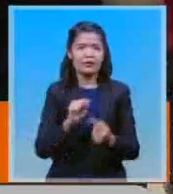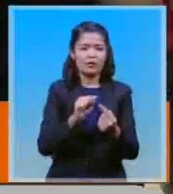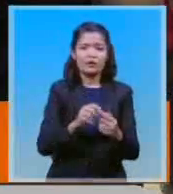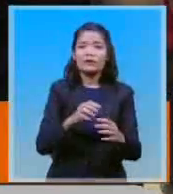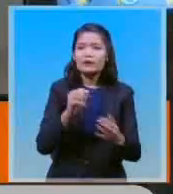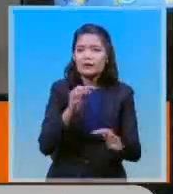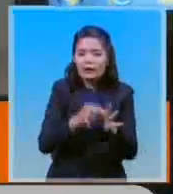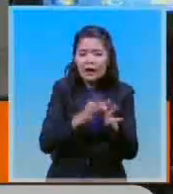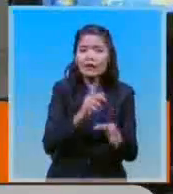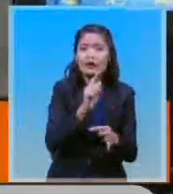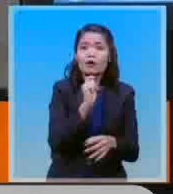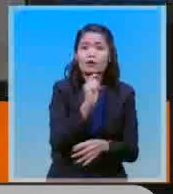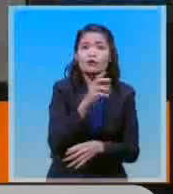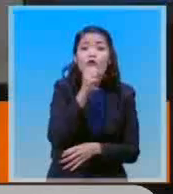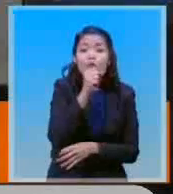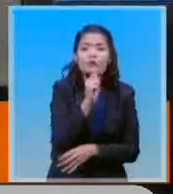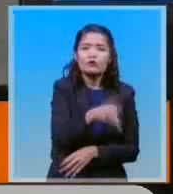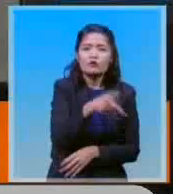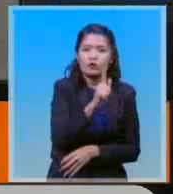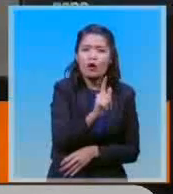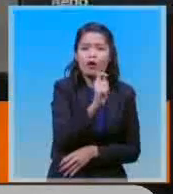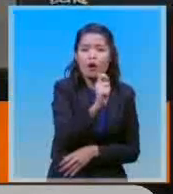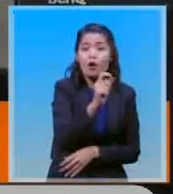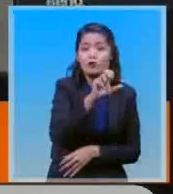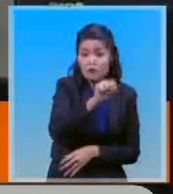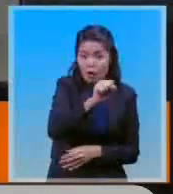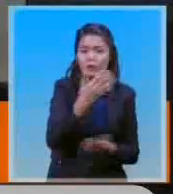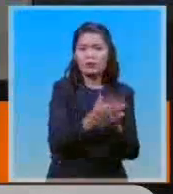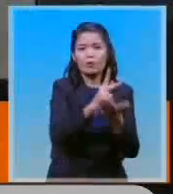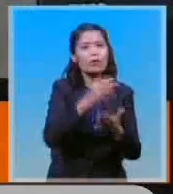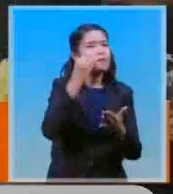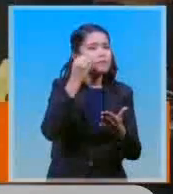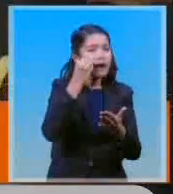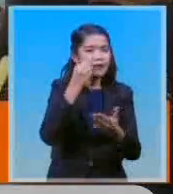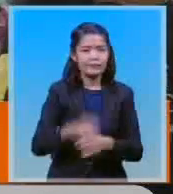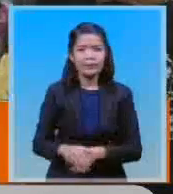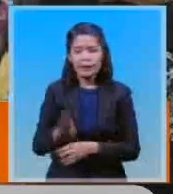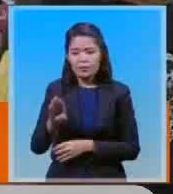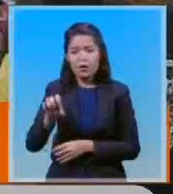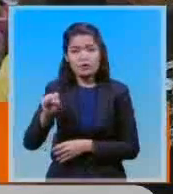หมื่นล้านบาทครับความช้างคือการให้